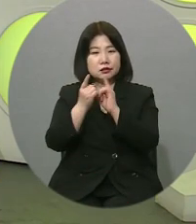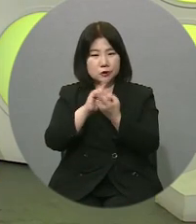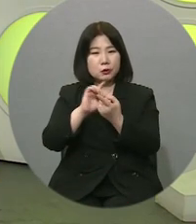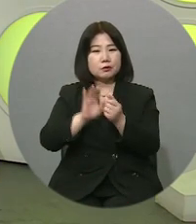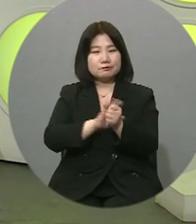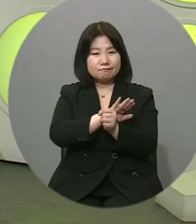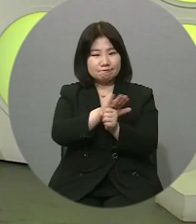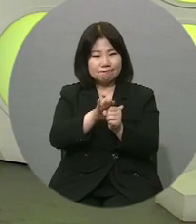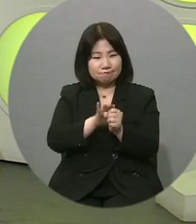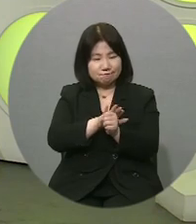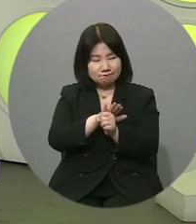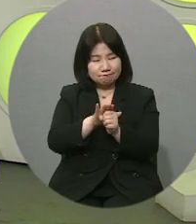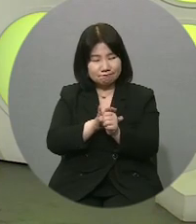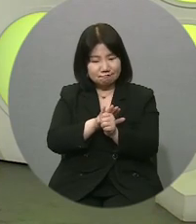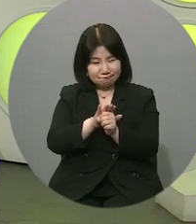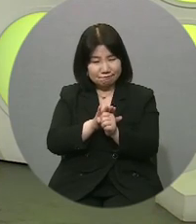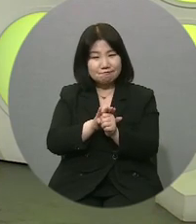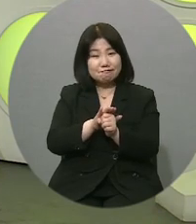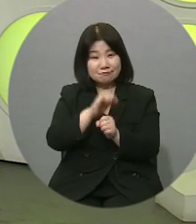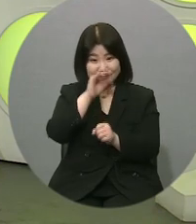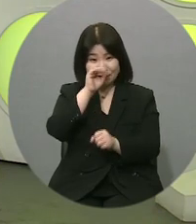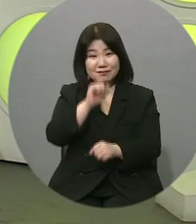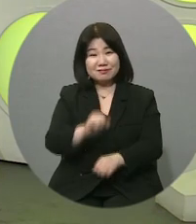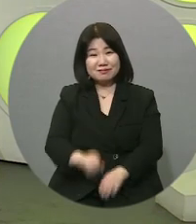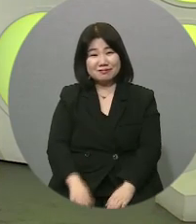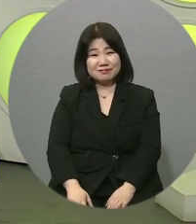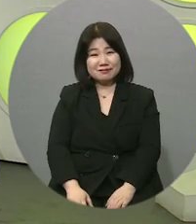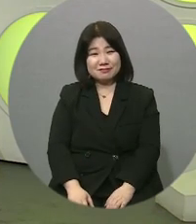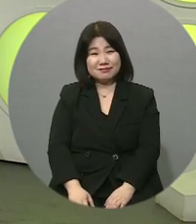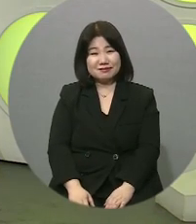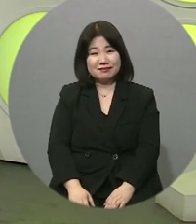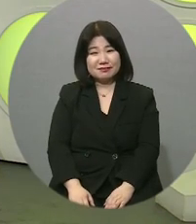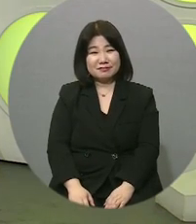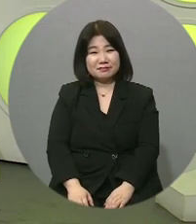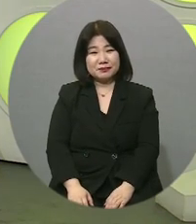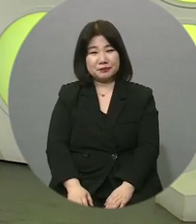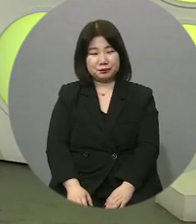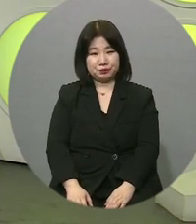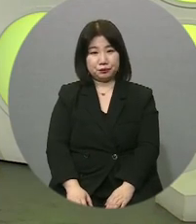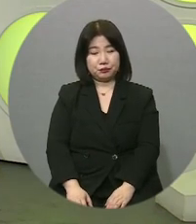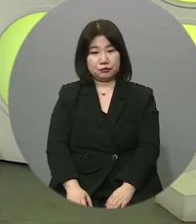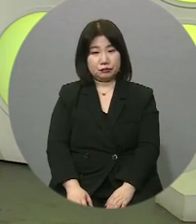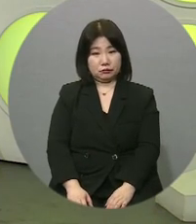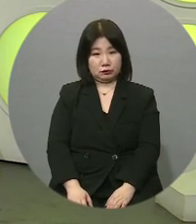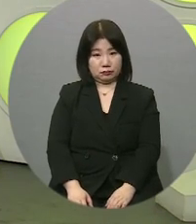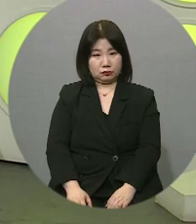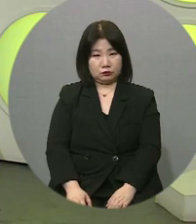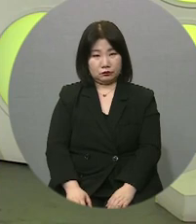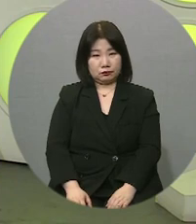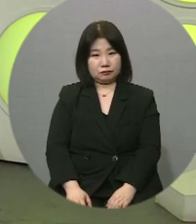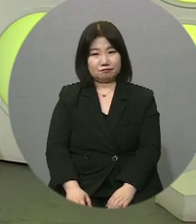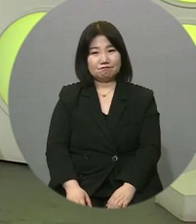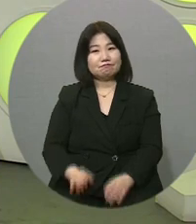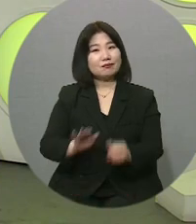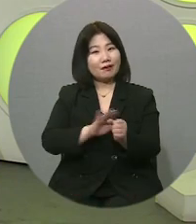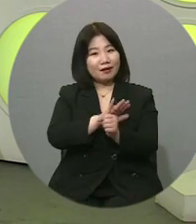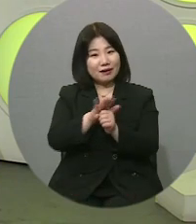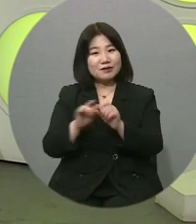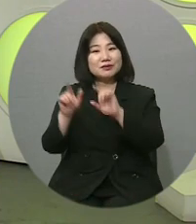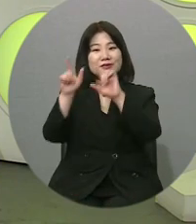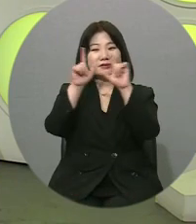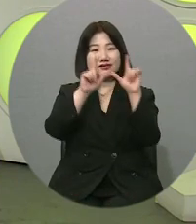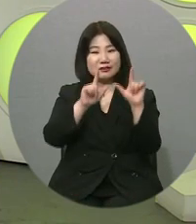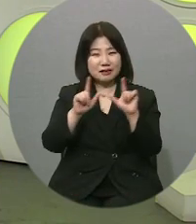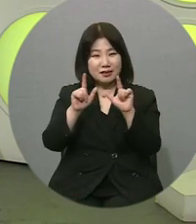사랑하면서 살아가는 게 좋지 않나 그런 거잖아요. 그러게요. 네. 사랑으로 살아가는 세상이